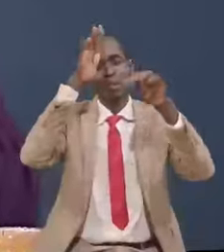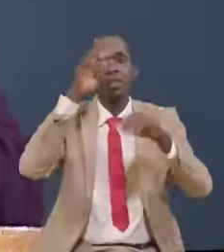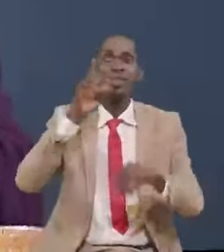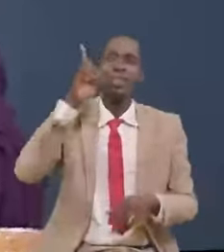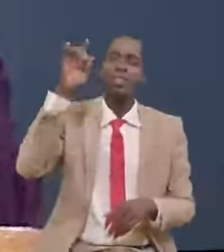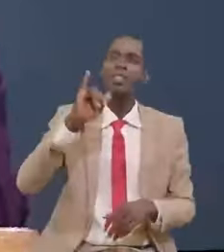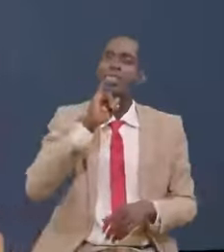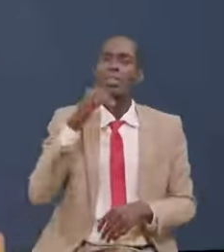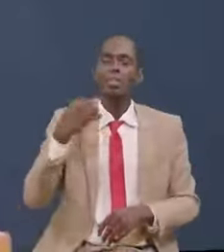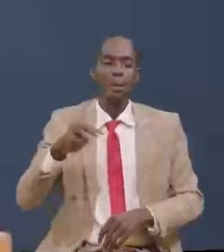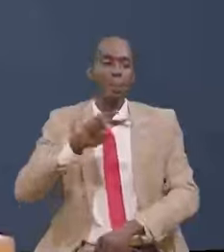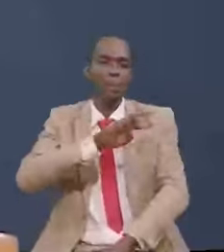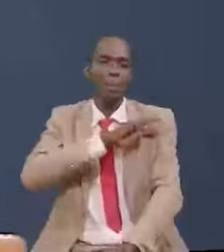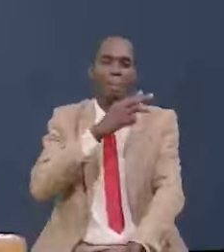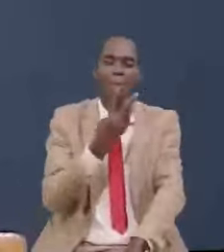Il est le Dieu puissant.